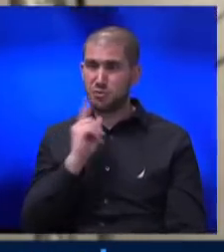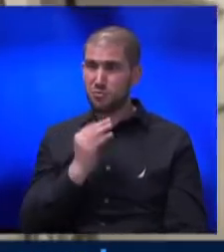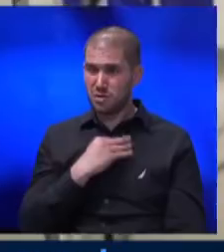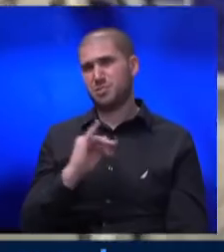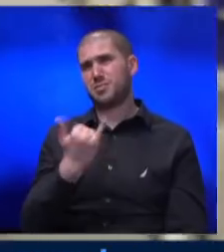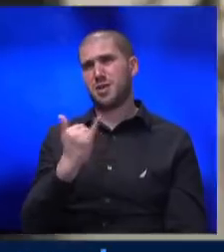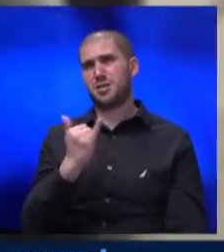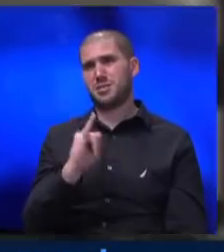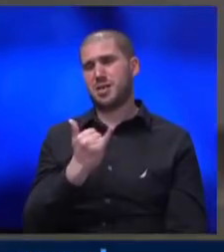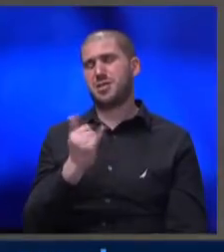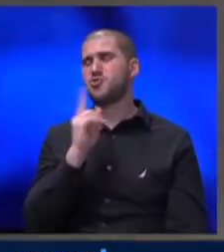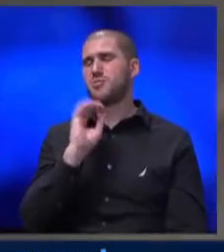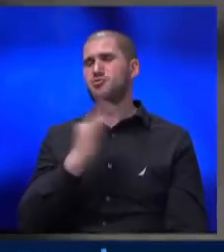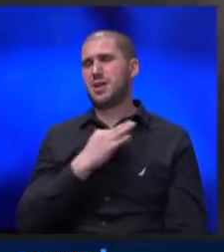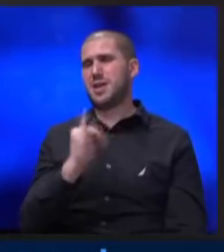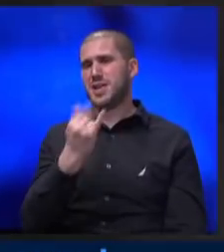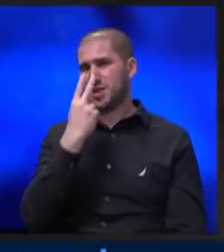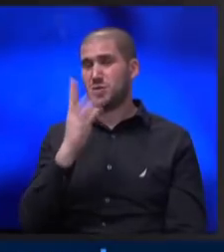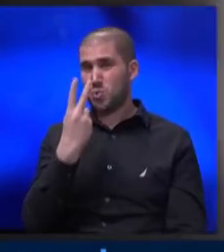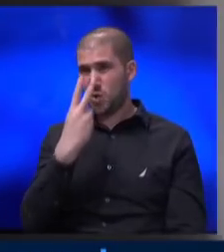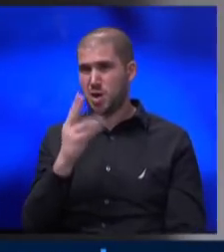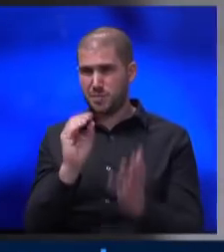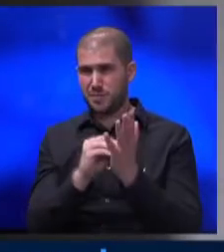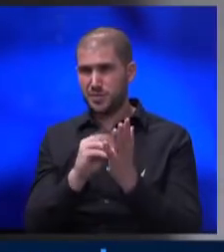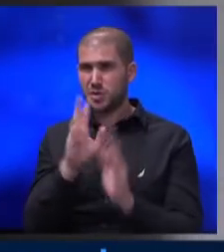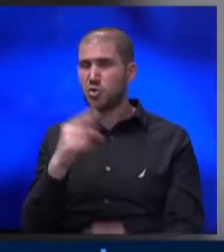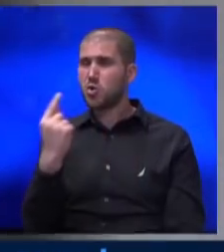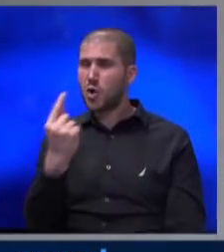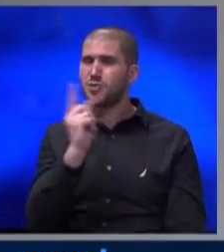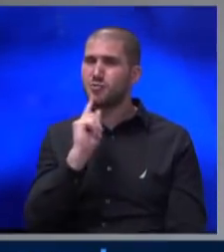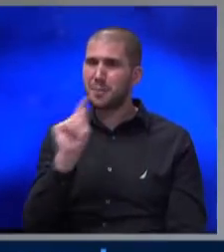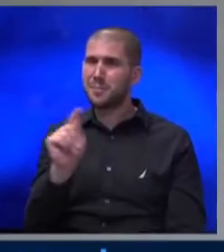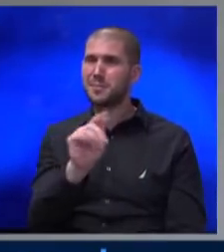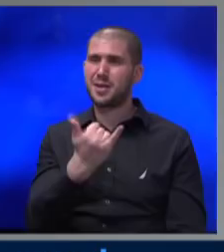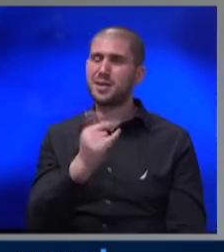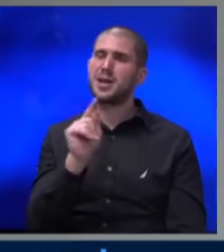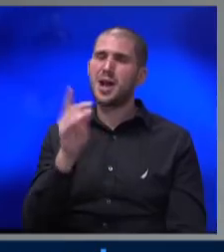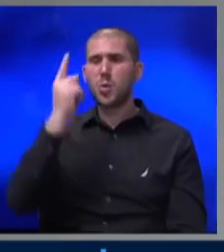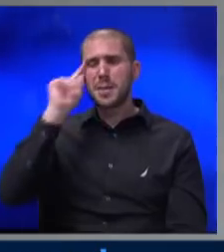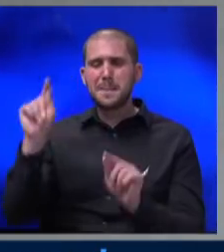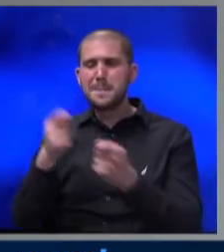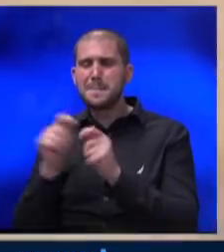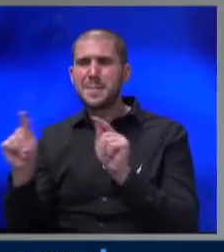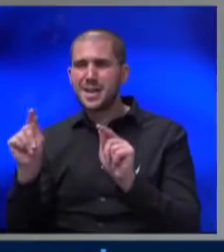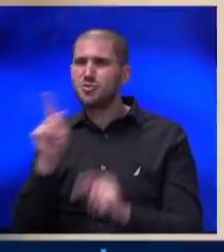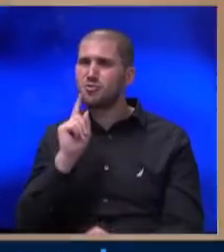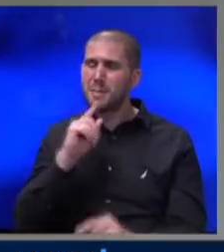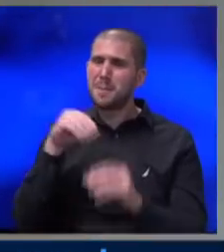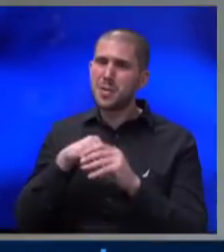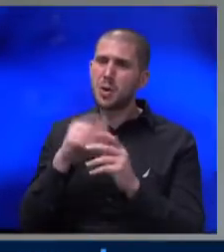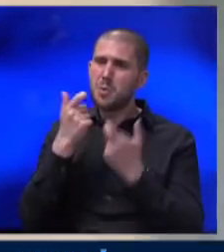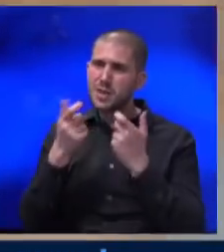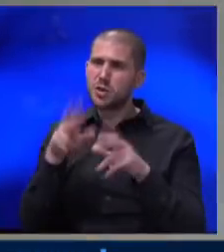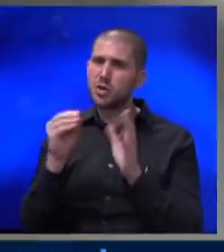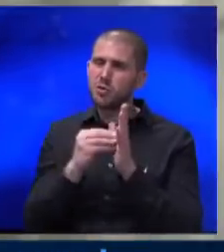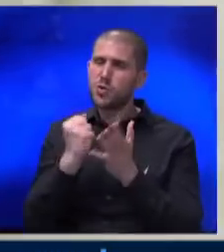מה זה, עם השם שלי? כן, השם שלי? כן, תסתכלי, אם את רואה, את רואה שיש לכל אחד שם? כן. אז ככה אנחנו יודעים למי שייך, זה שם, ובתוכו מאובטח, וכתוב